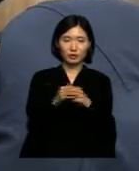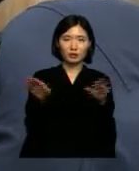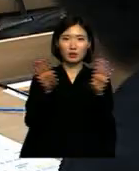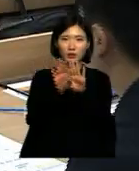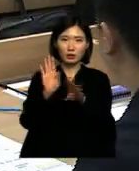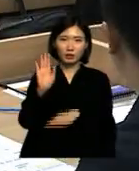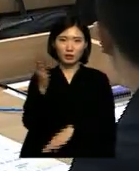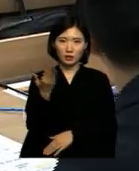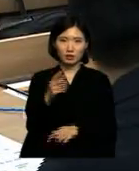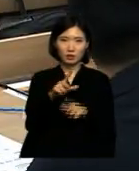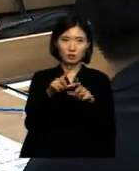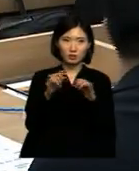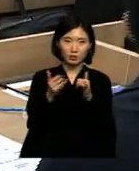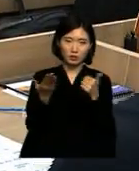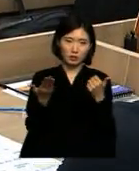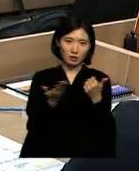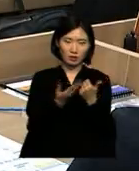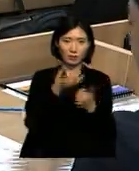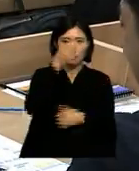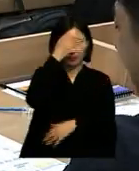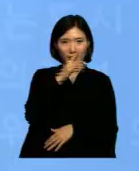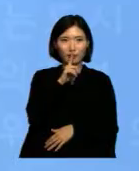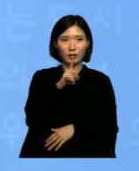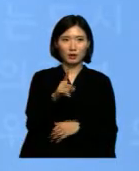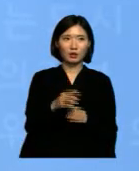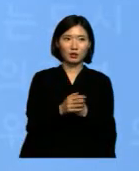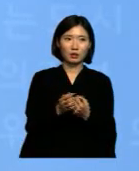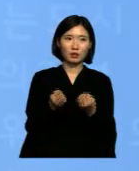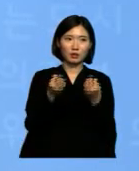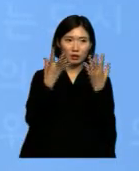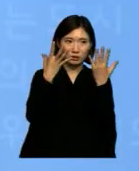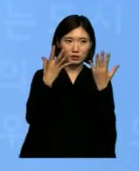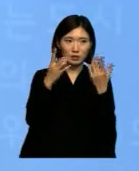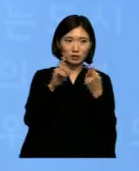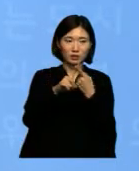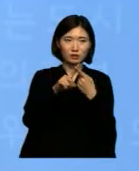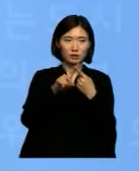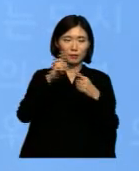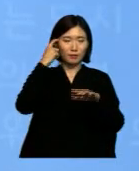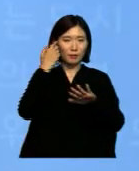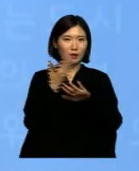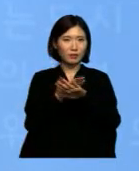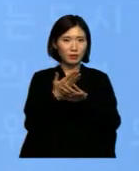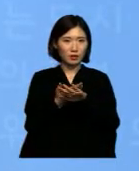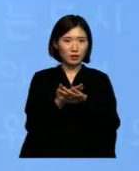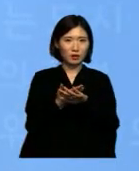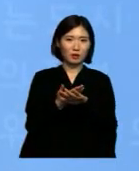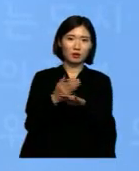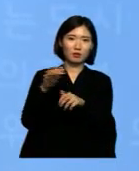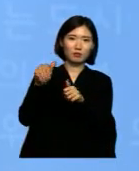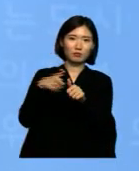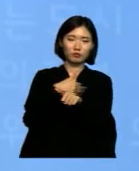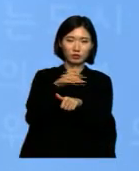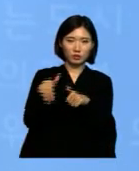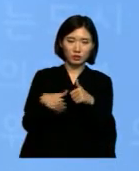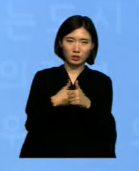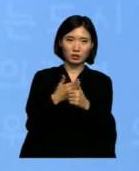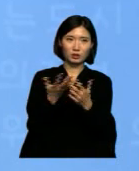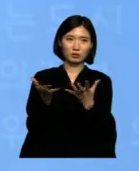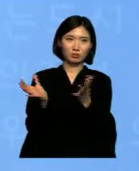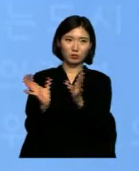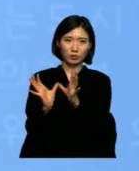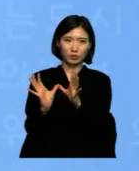시민들에게 사과의 뜻을 전달했습니다. 본 행사 개최를 반대하는 일부 진보 언론 및